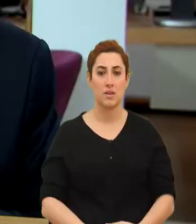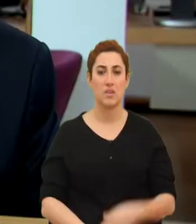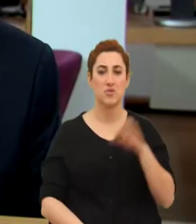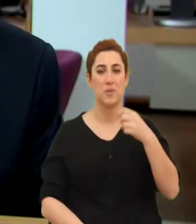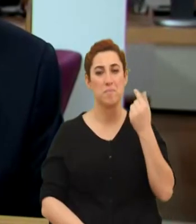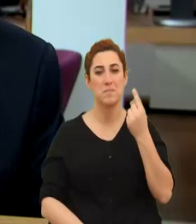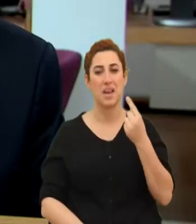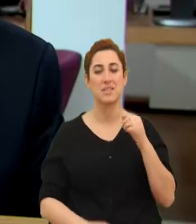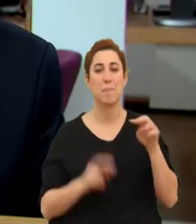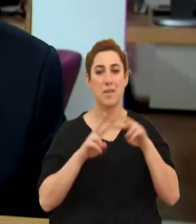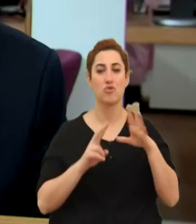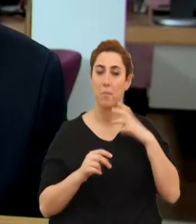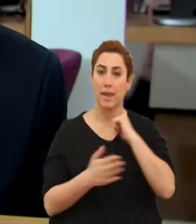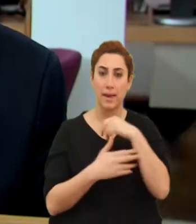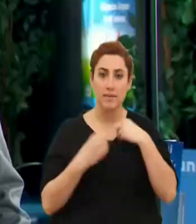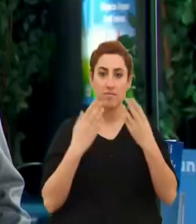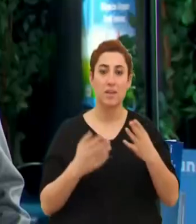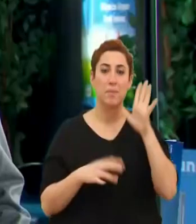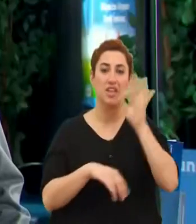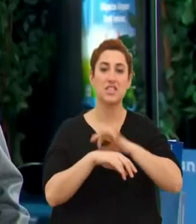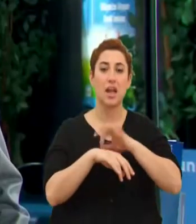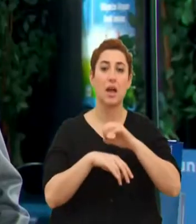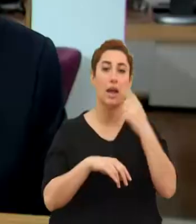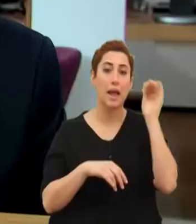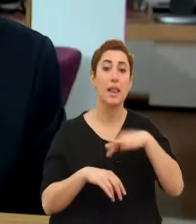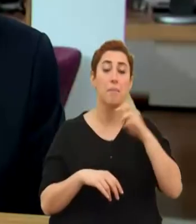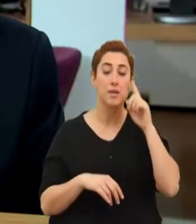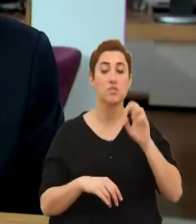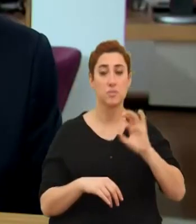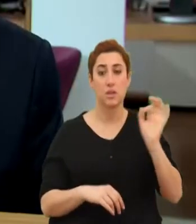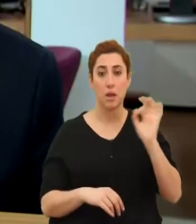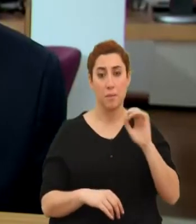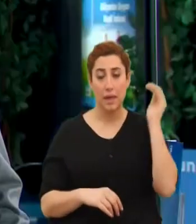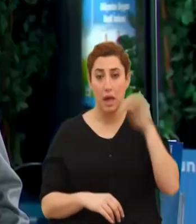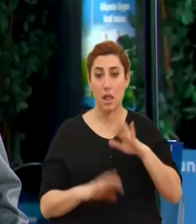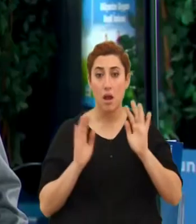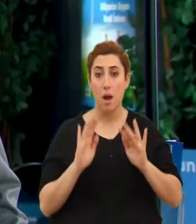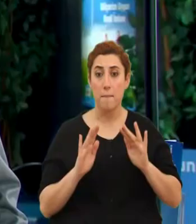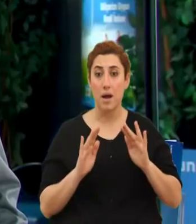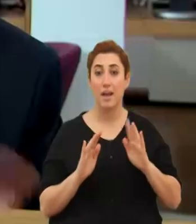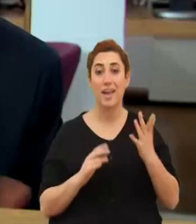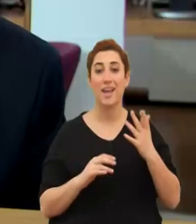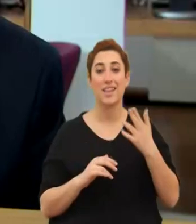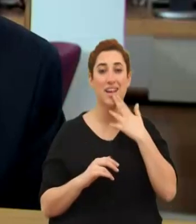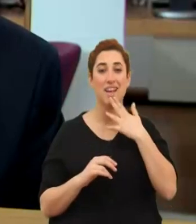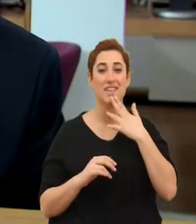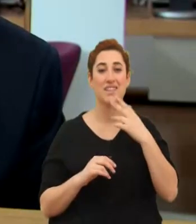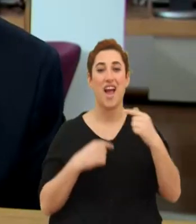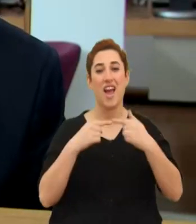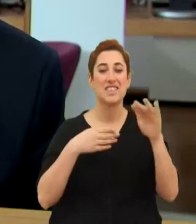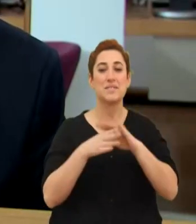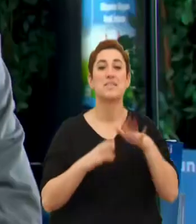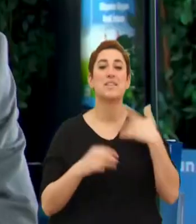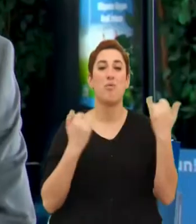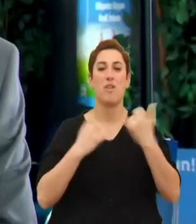şu an biraz meşgul, ben yardımcı olayım. 5 dakika bakamaz mı? Şimdi tabii bakabilir de yani kavganın arasına girmek istemiyorum